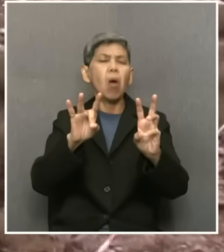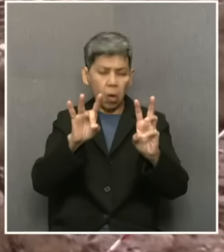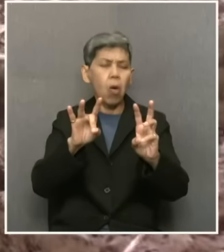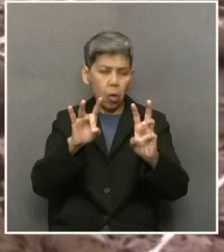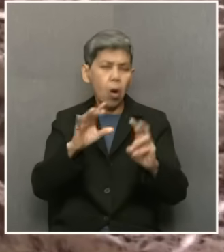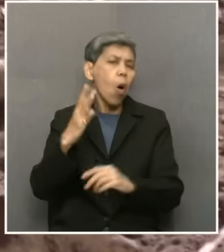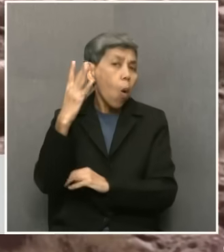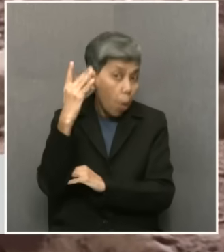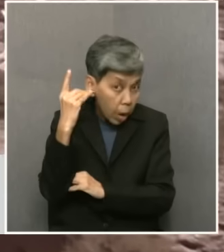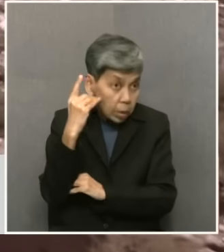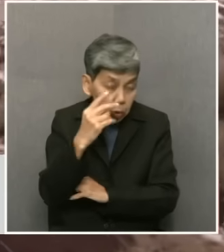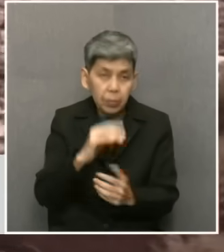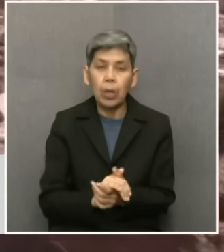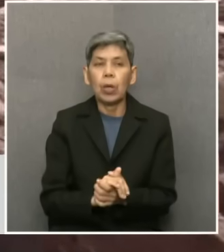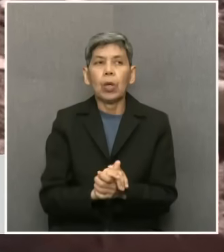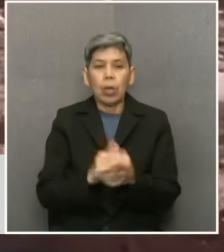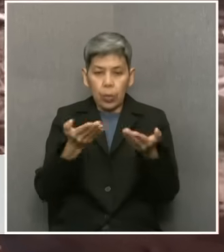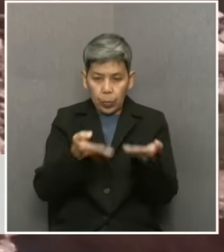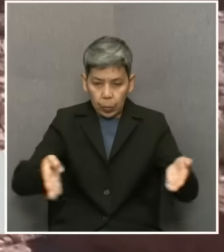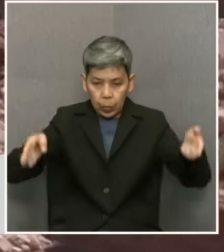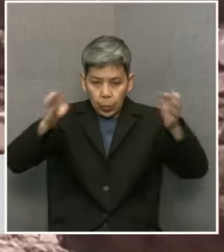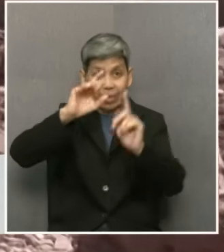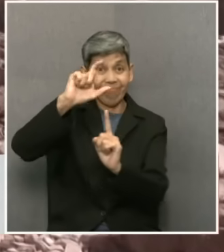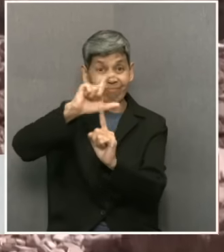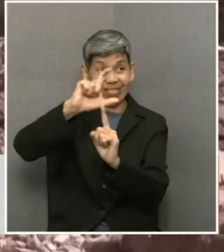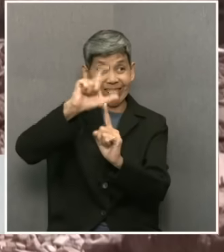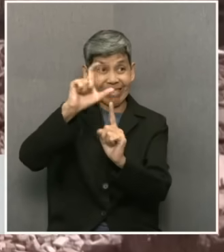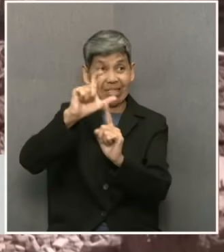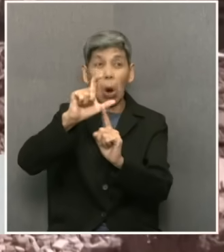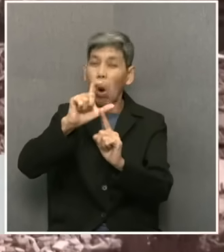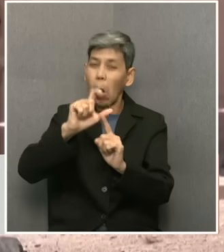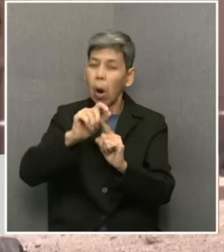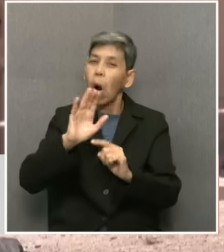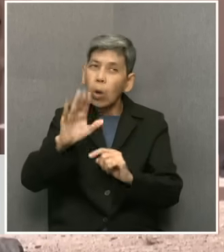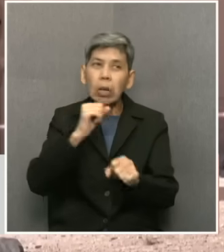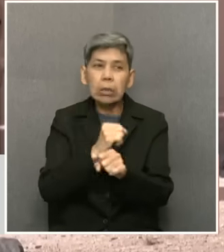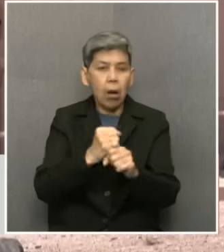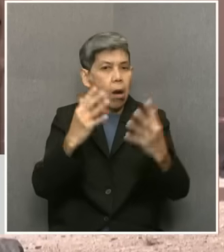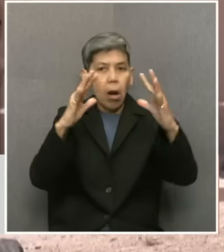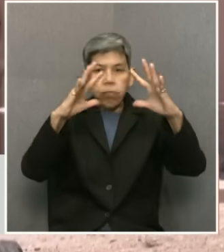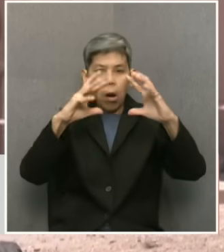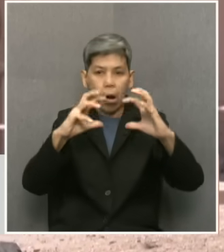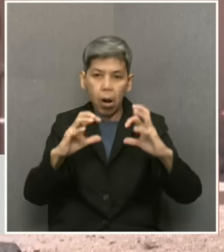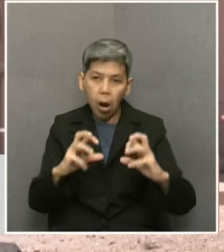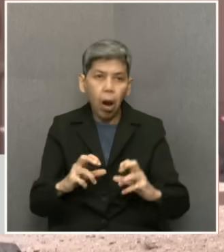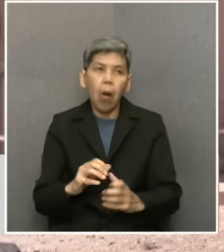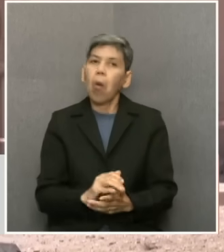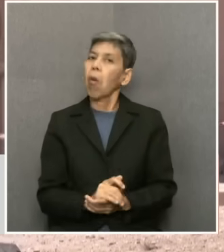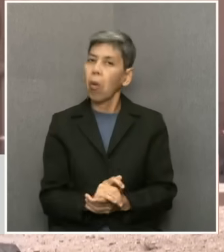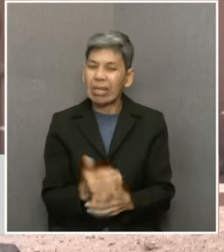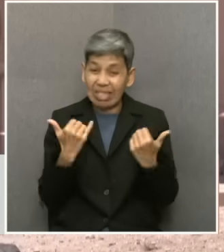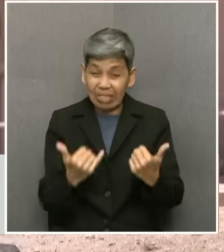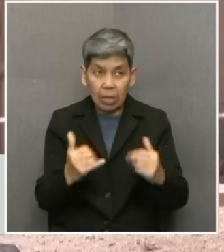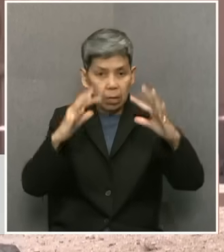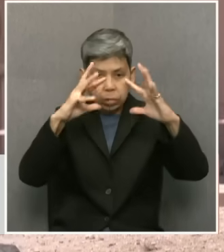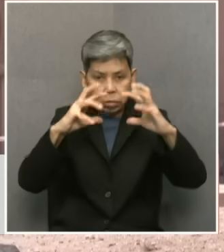กเมื่อวานนี้มัสยิดที่มีความสำคัญทางประวัติศาสตร์ในเมืองทินเมลพังพินาศแทบไม่เหลือชิ้นดีครับตอนนี้กลายเป็น